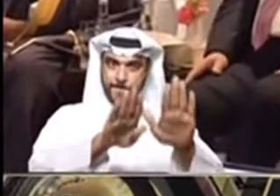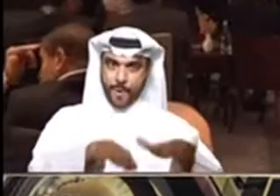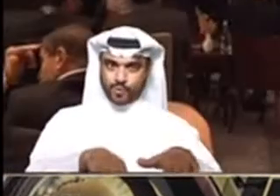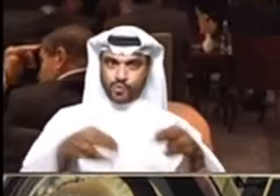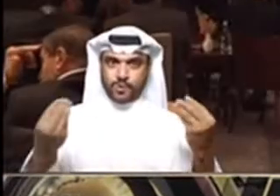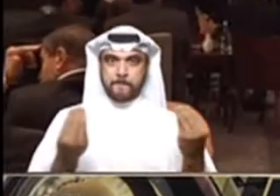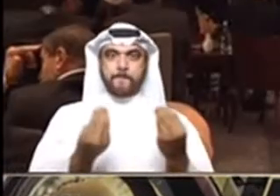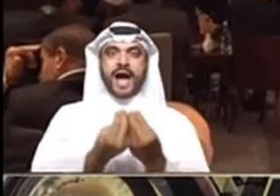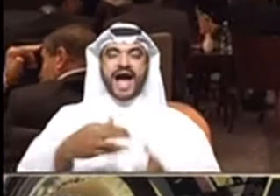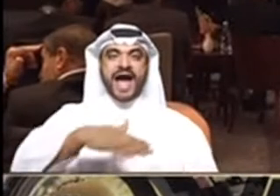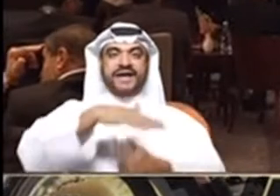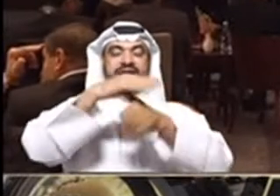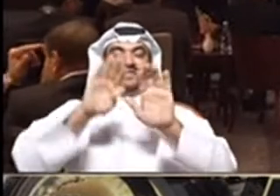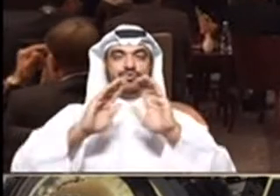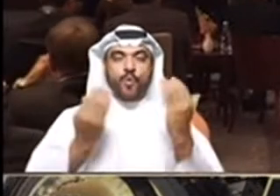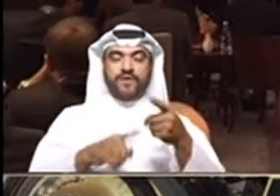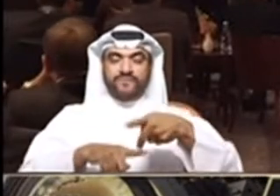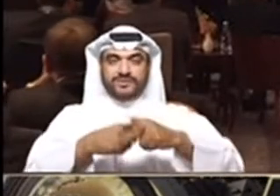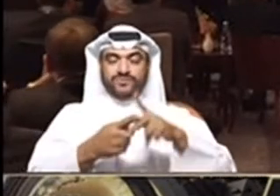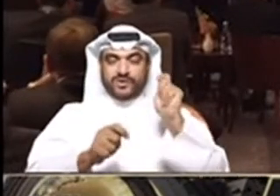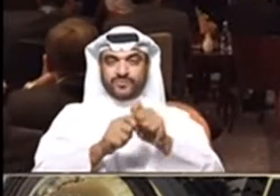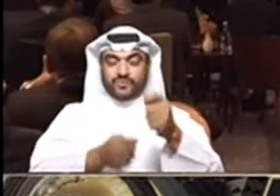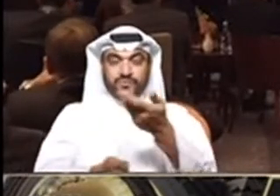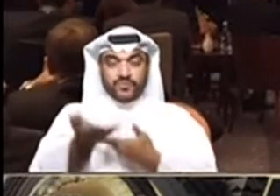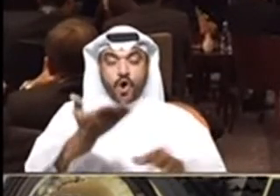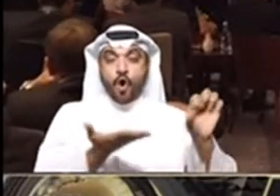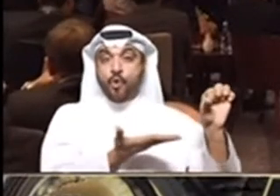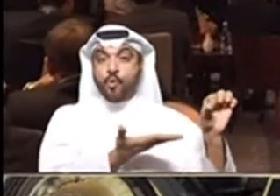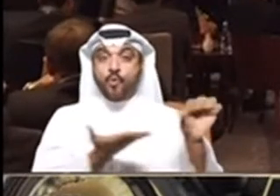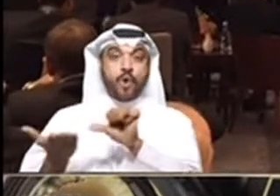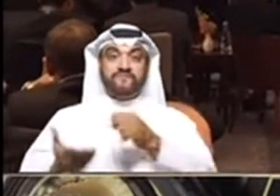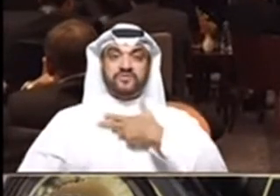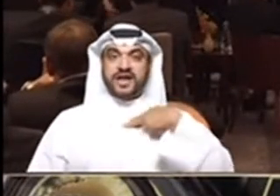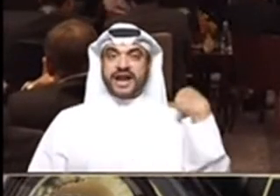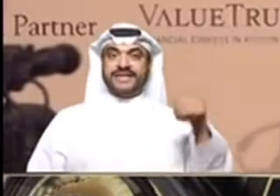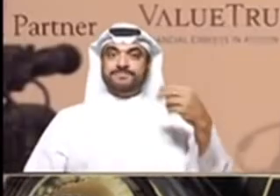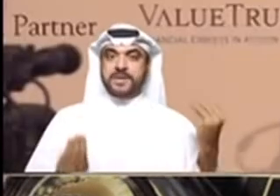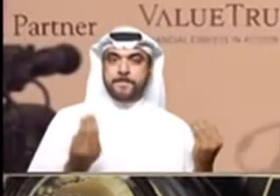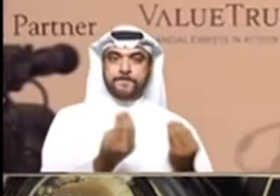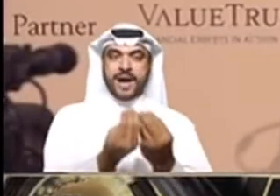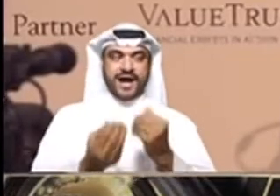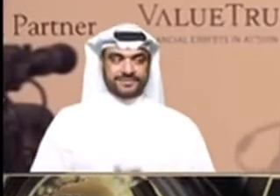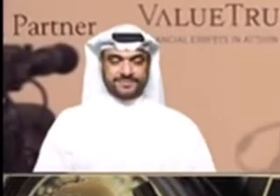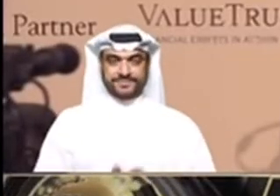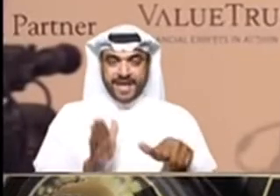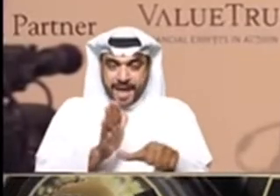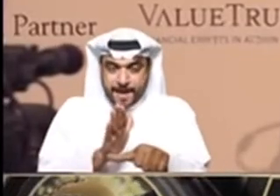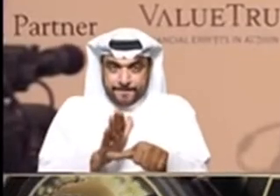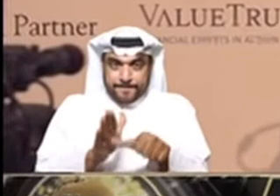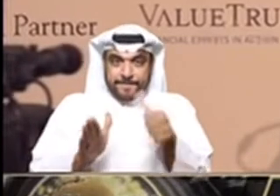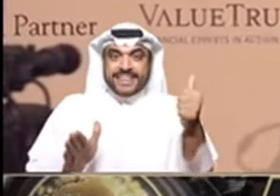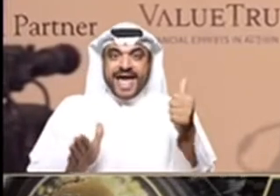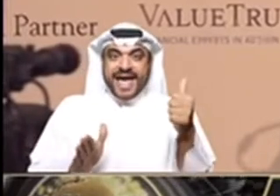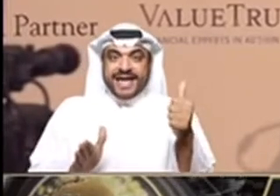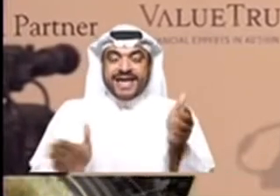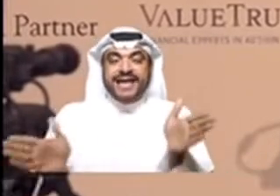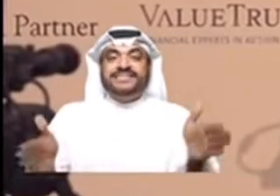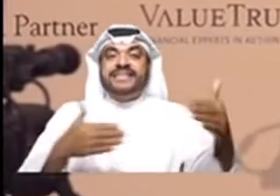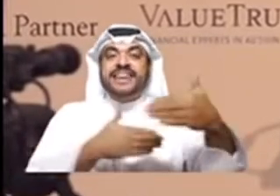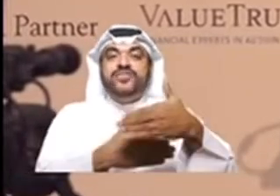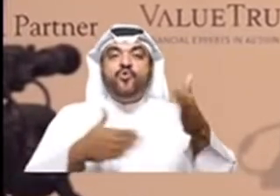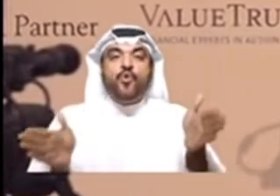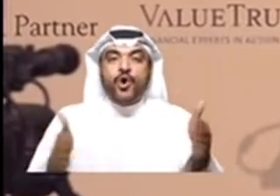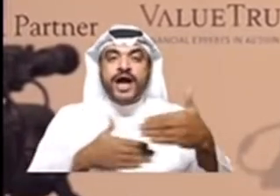الصباح رئيس مجلس الوزراء ووفد رسمي مرافق. بدأ الصندوق الوطني لرعاية وتنمية